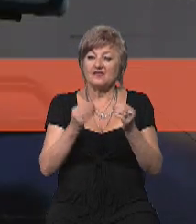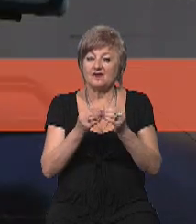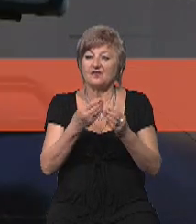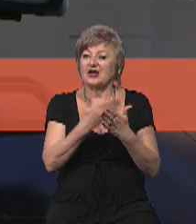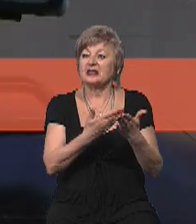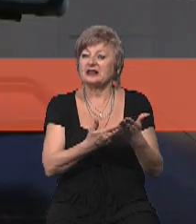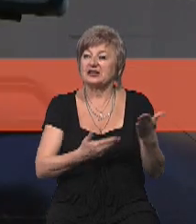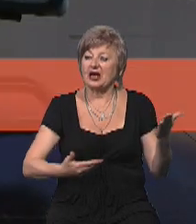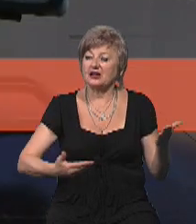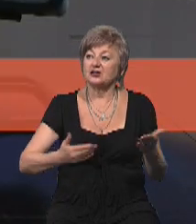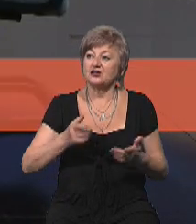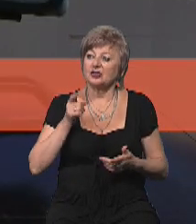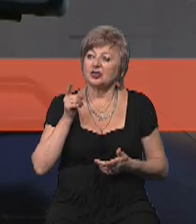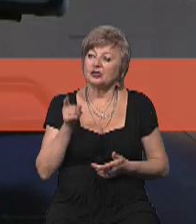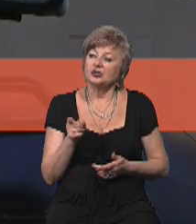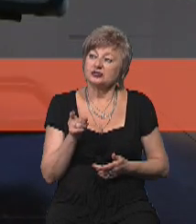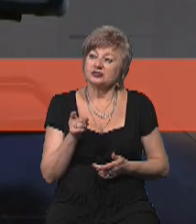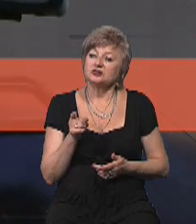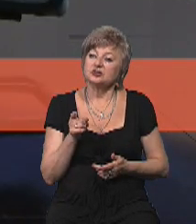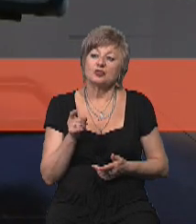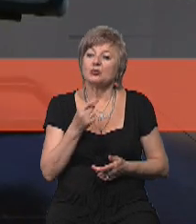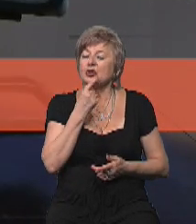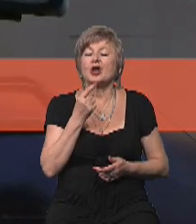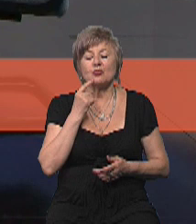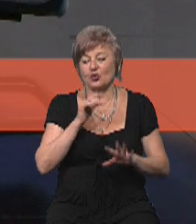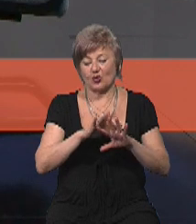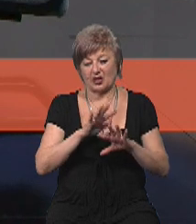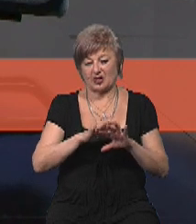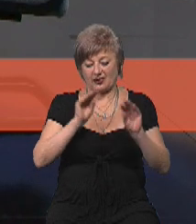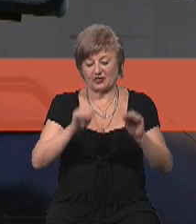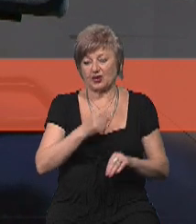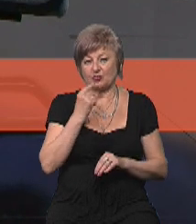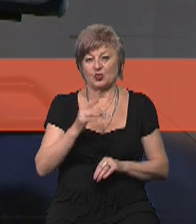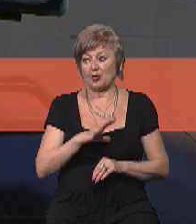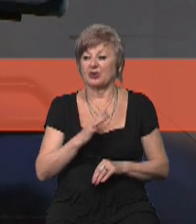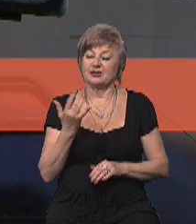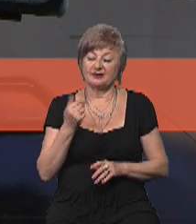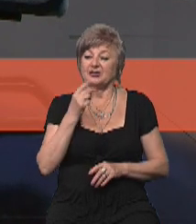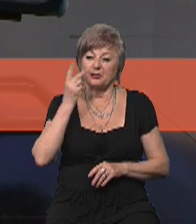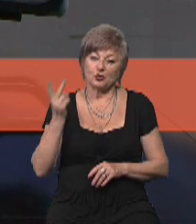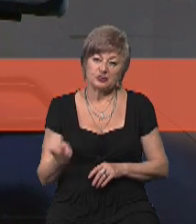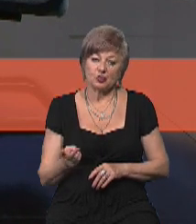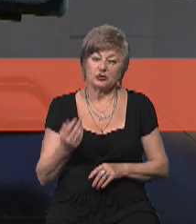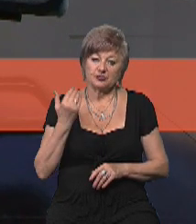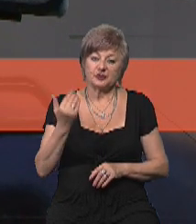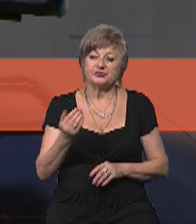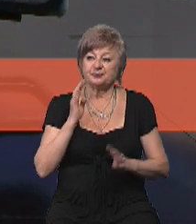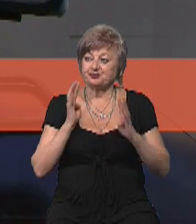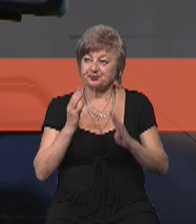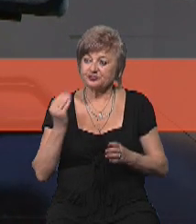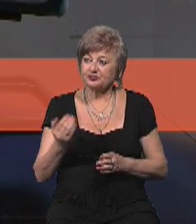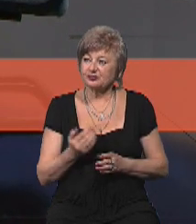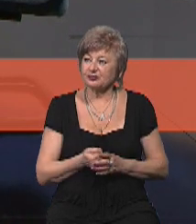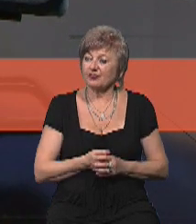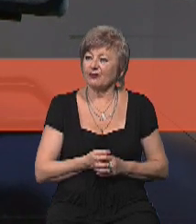це той графік, який ви на своїй сторінці у Фейсбуці. У мене кілька графіків було. Ну, давайте подивимося один з графіків з вашої сторінки. А чому ви берете